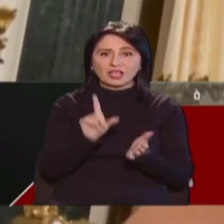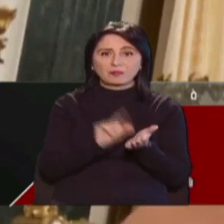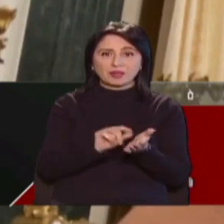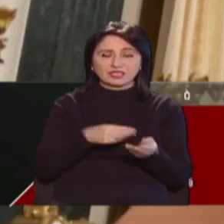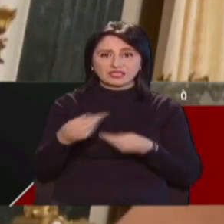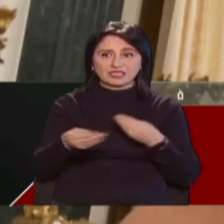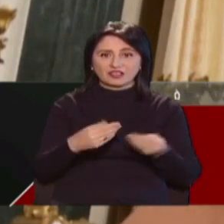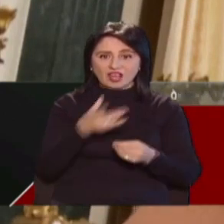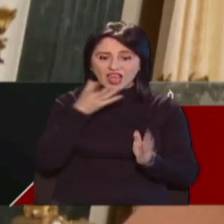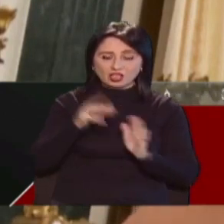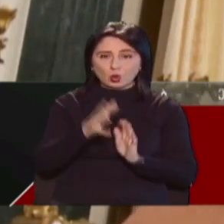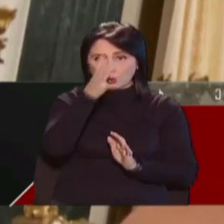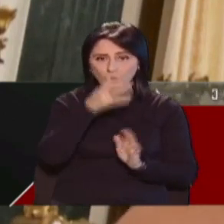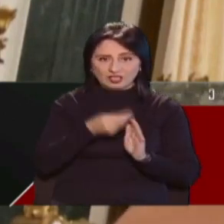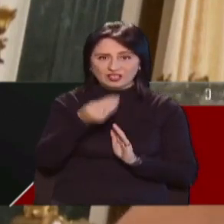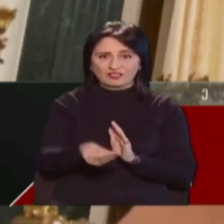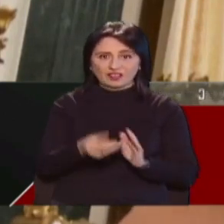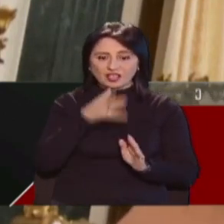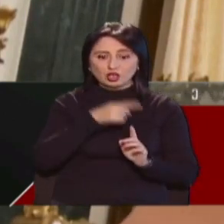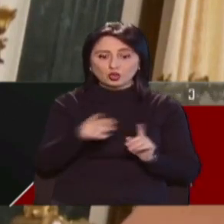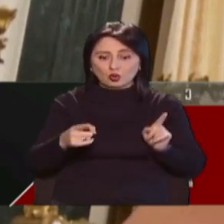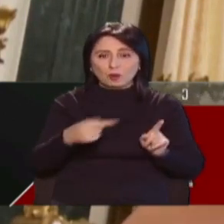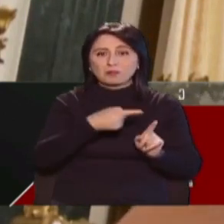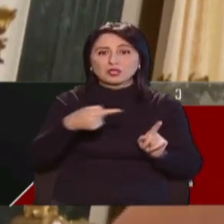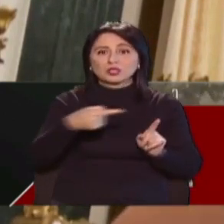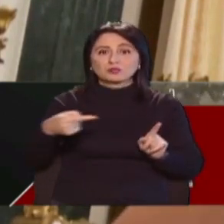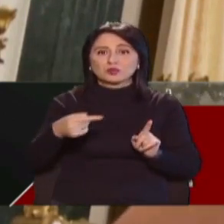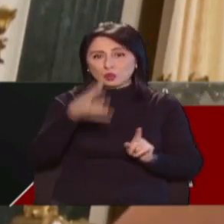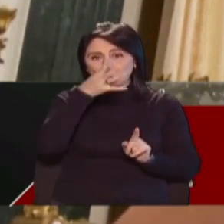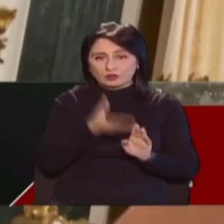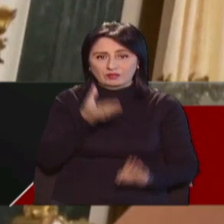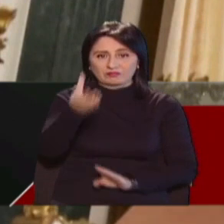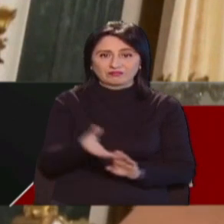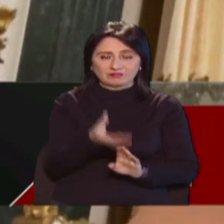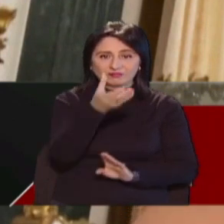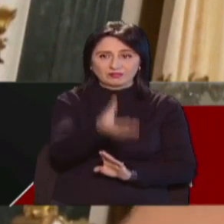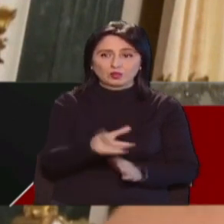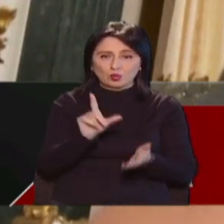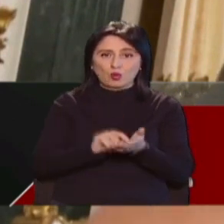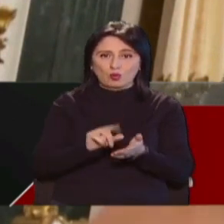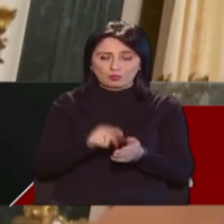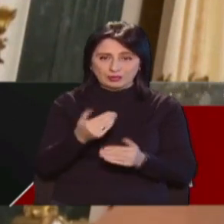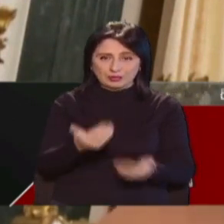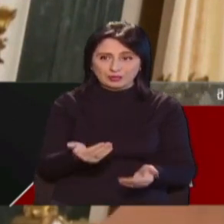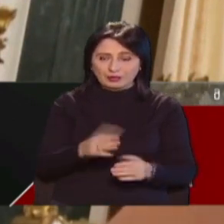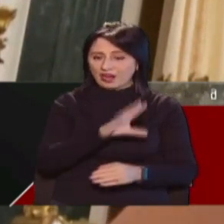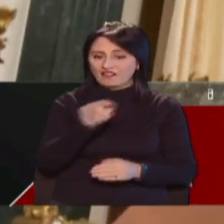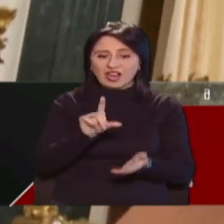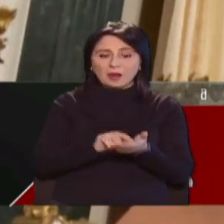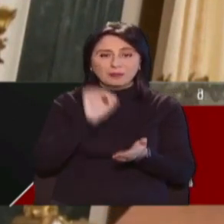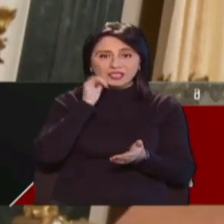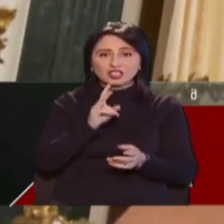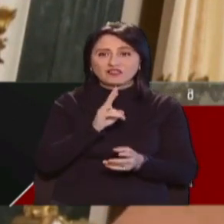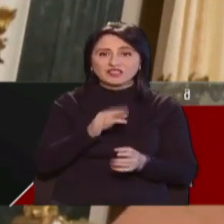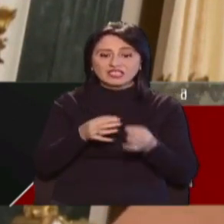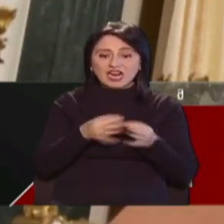პენსიების გაცემა ერთდროულად 5 თვის. იმ დროის რა პერიოდშიც ვერ ვახერხებდით პენსიების დარიგებას ოკუპაციის გამო. ყველა პენსიონერი,